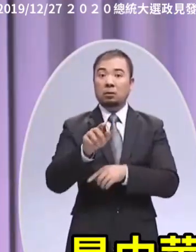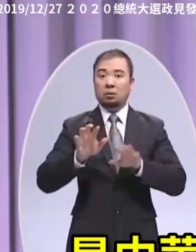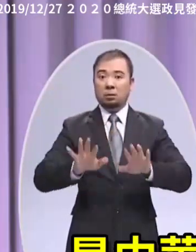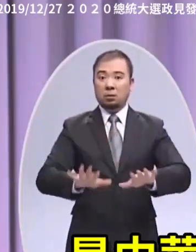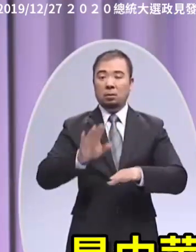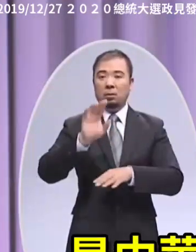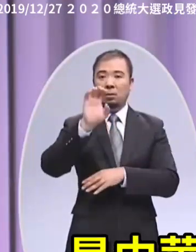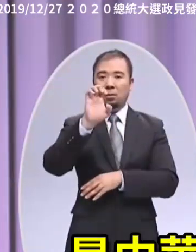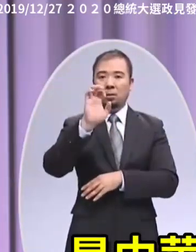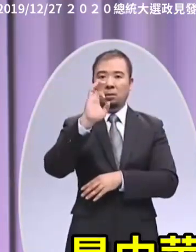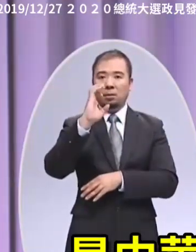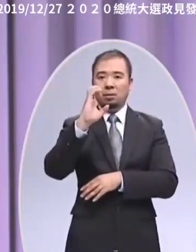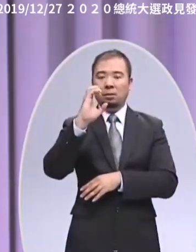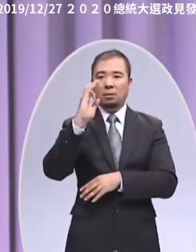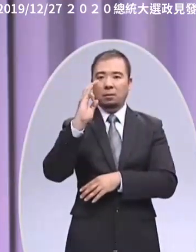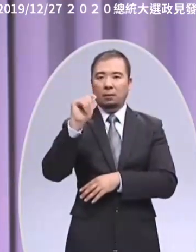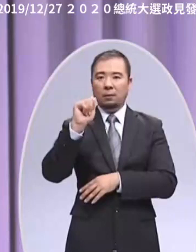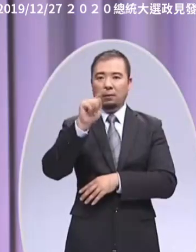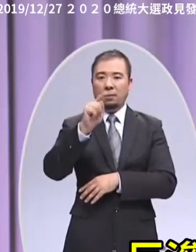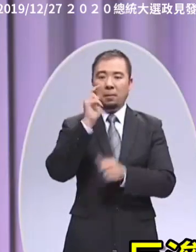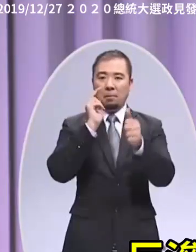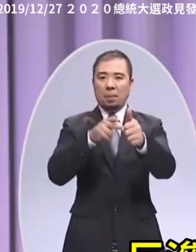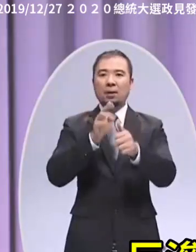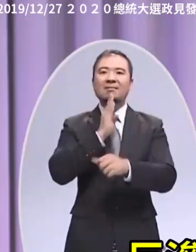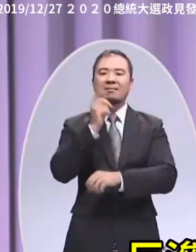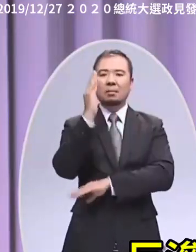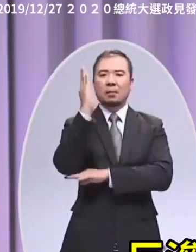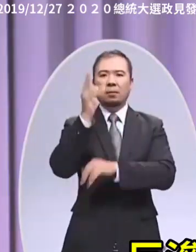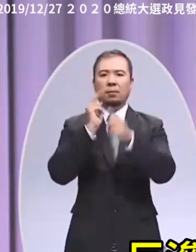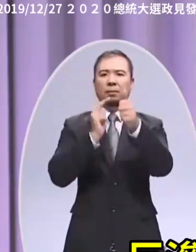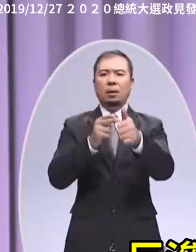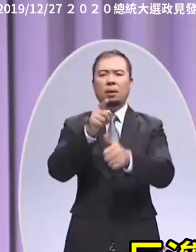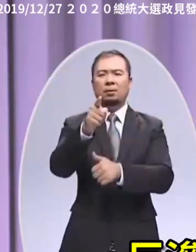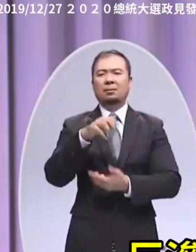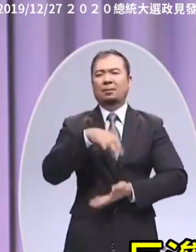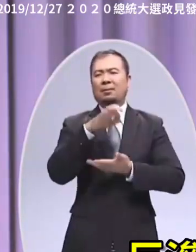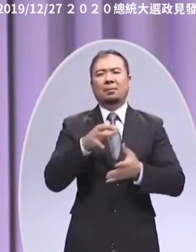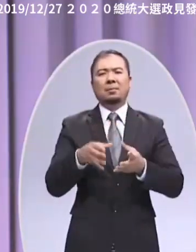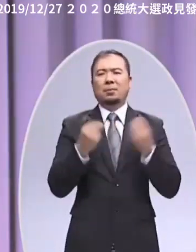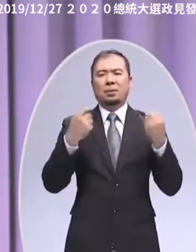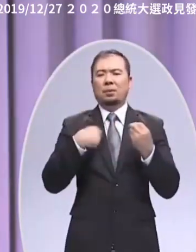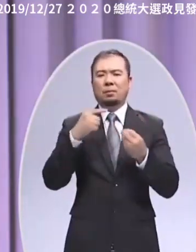中华民国的总统请你去了，所以不用担心反渗透法不会用在你身上。